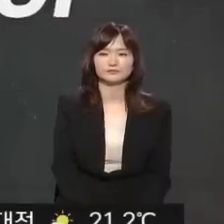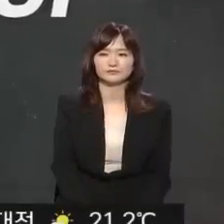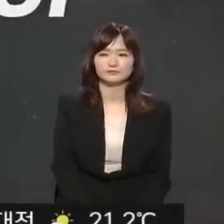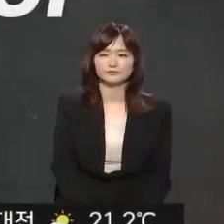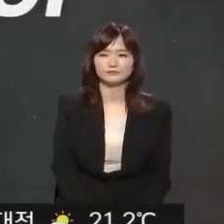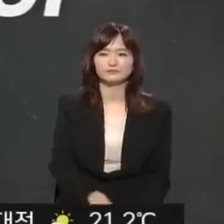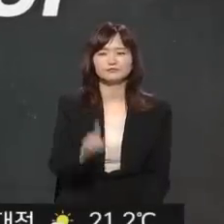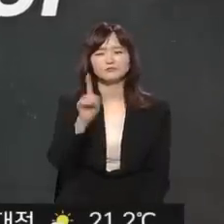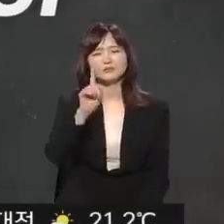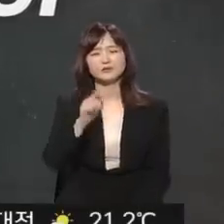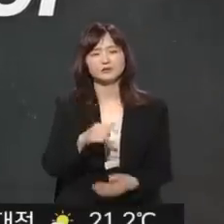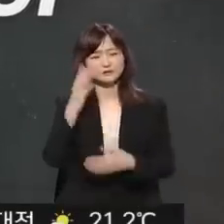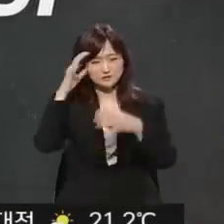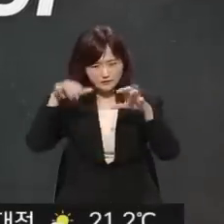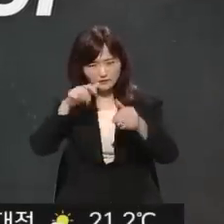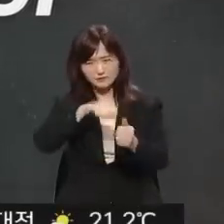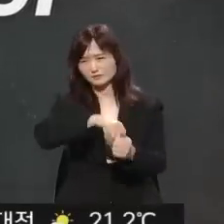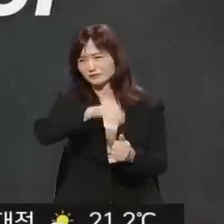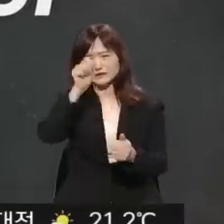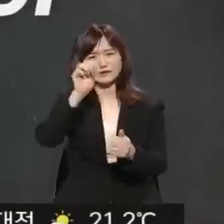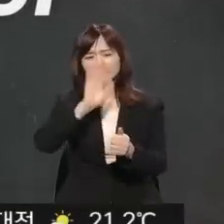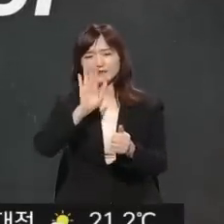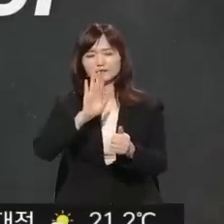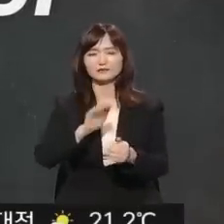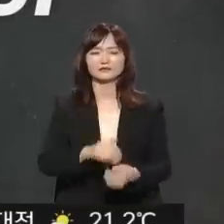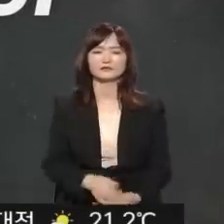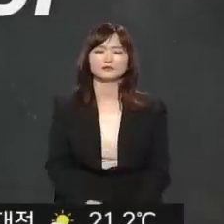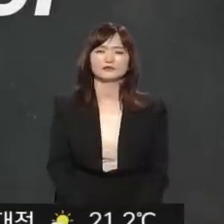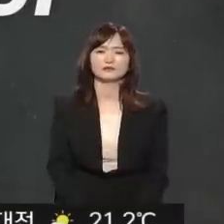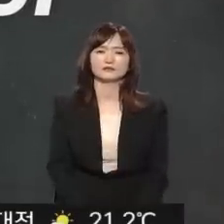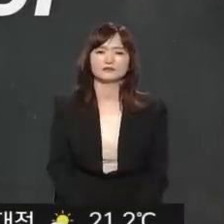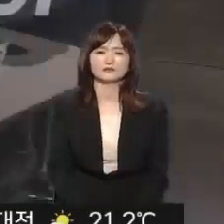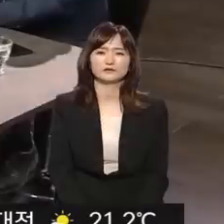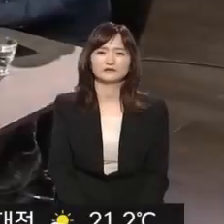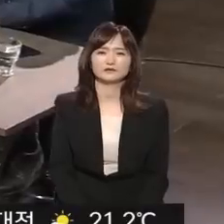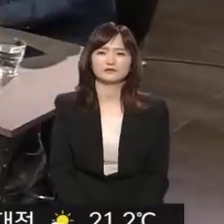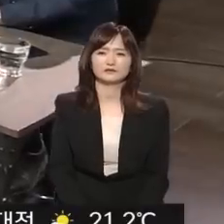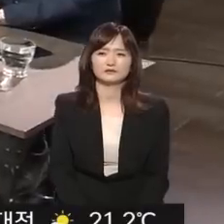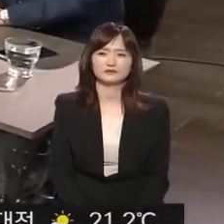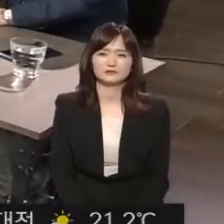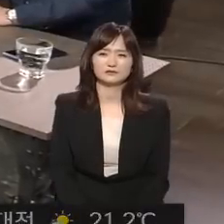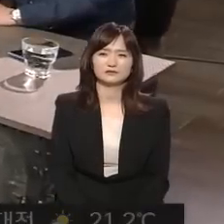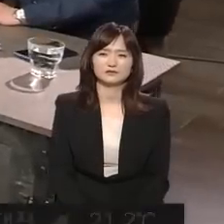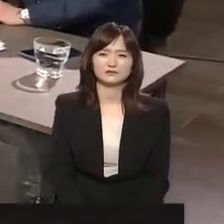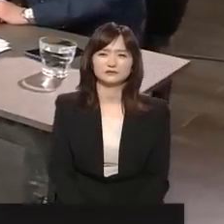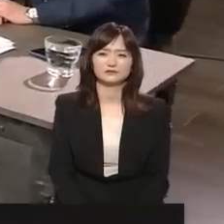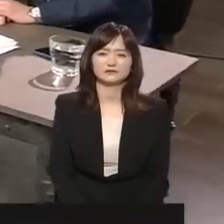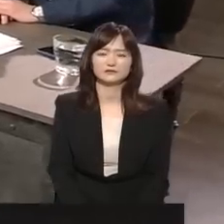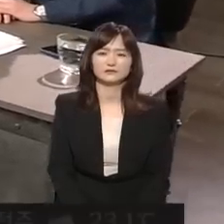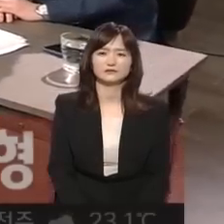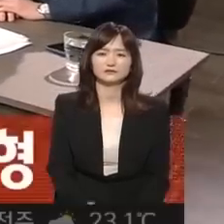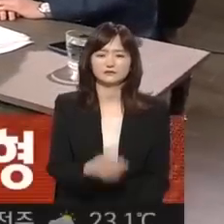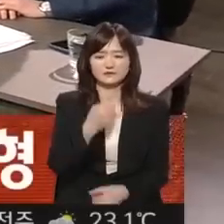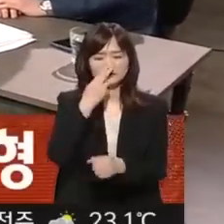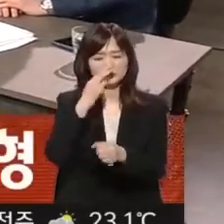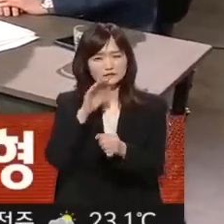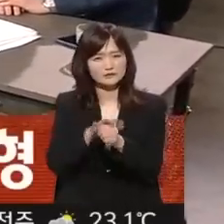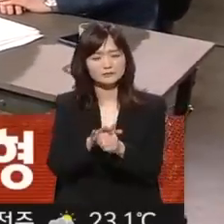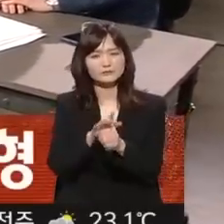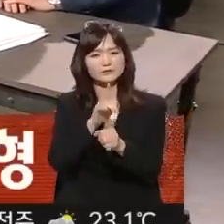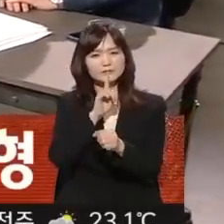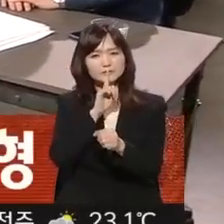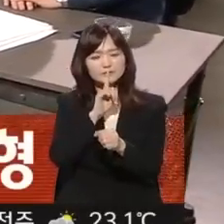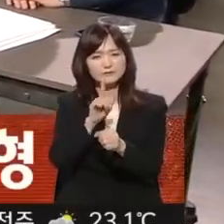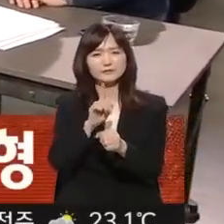어차피 대한민국에서 사용 안 하잖아요라는 얘기를 했다는 겁니다 사실 기도한 차는 이야기를 법정에서 지금 이야기를 하고 있는